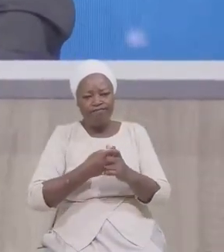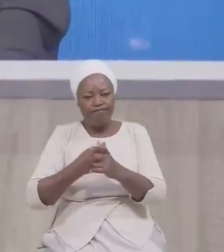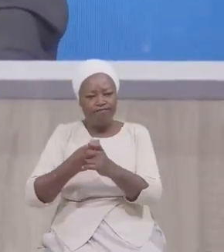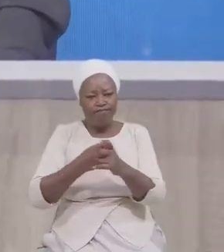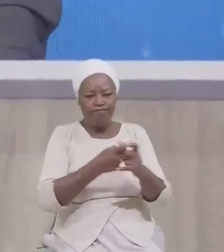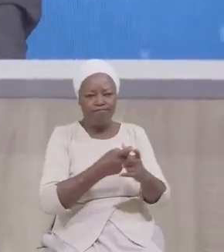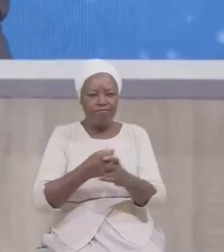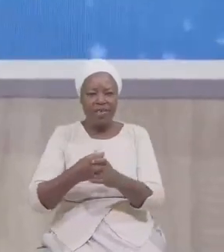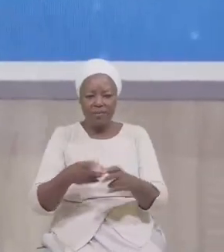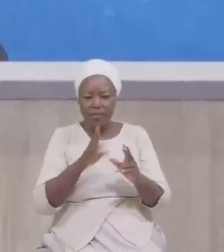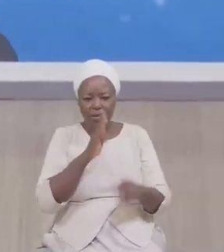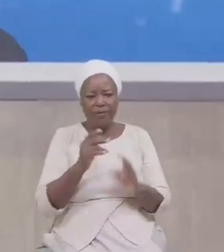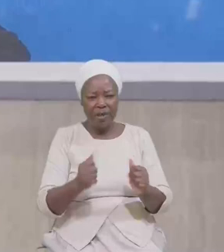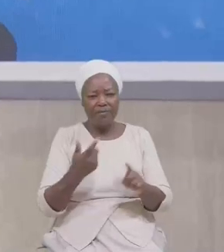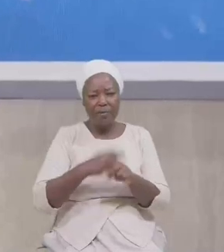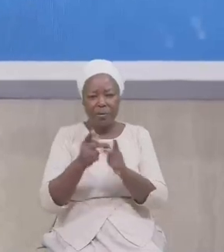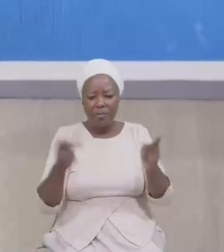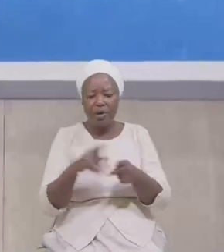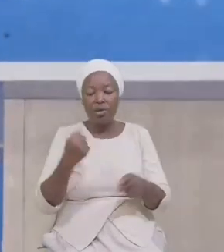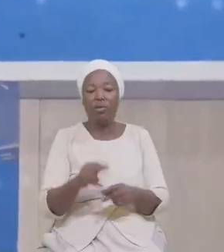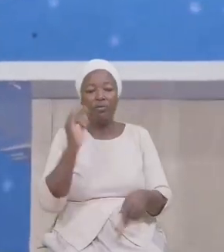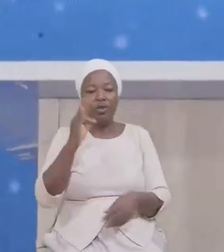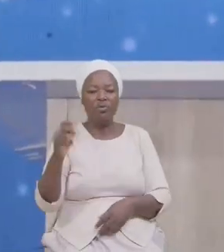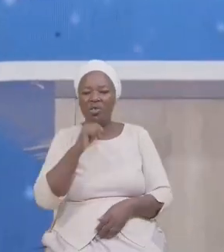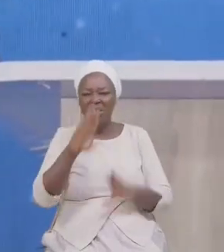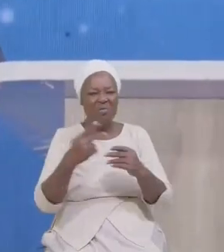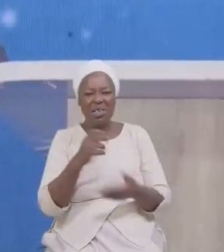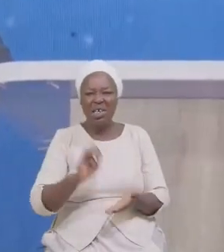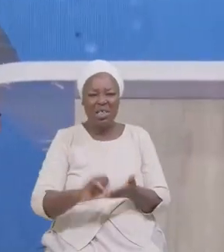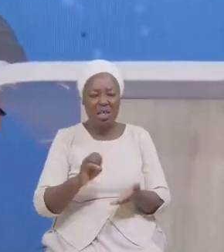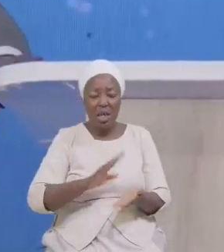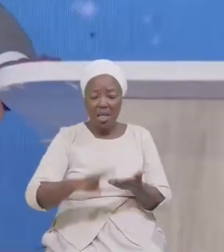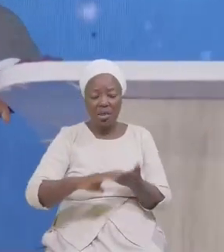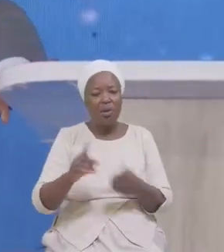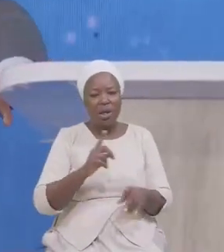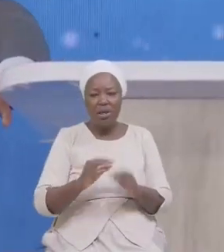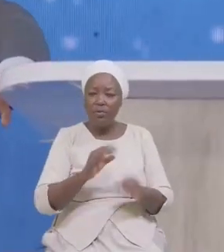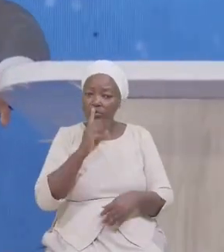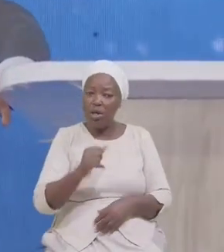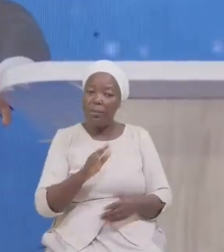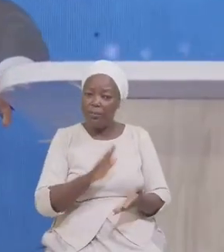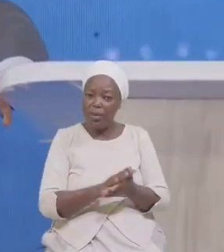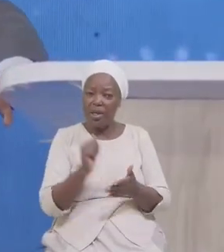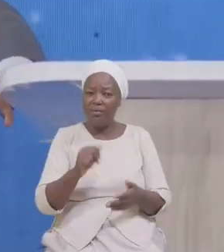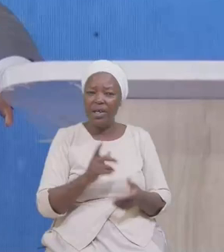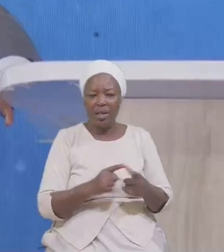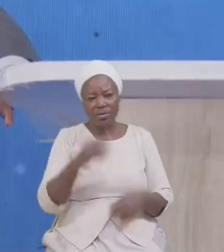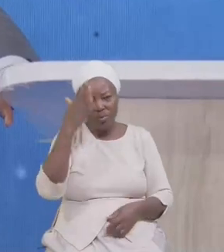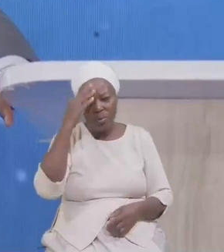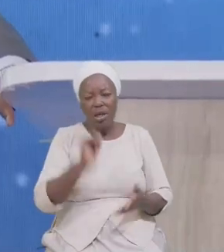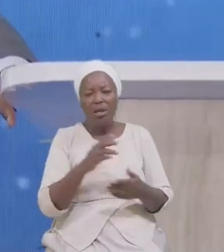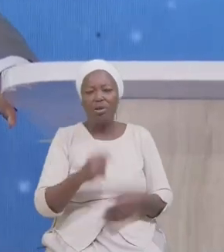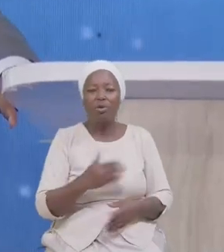la prédication. Il ne va pas donner d'excuses. S'il a réellement cru, et si tu sais que ta